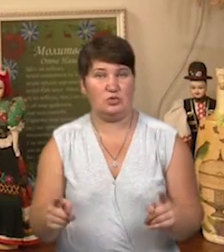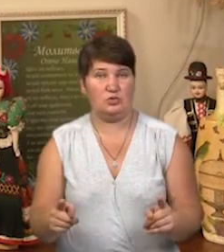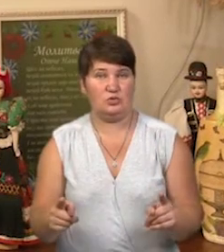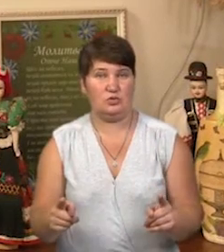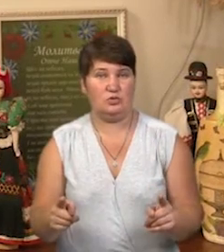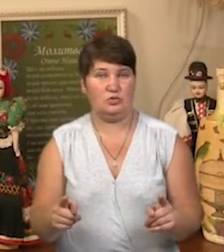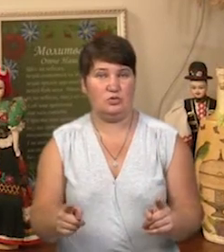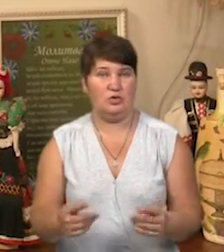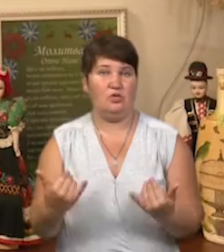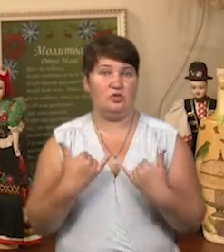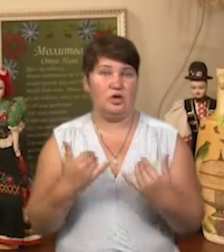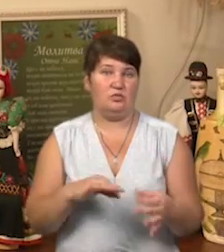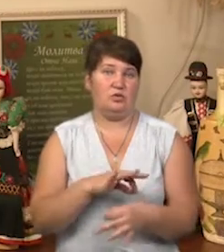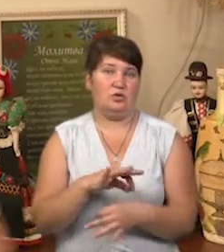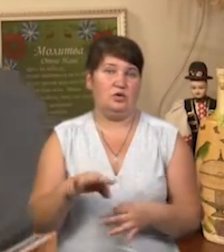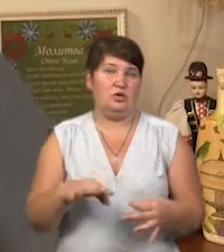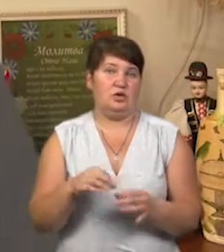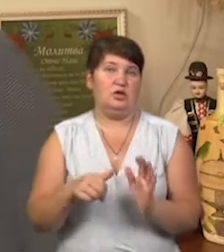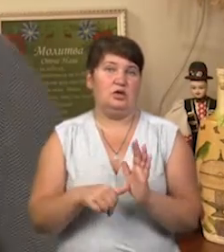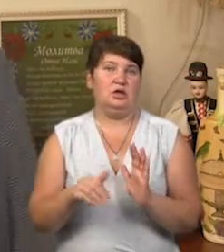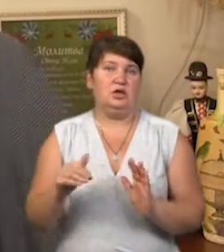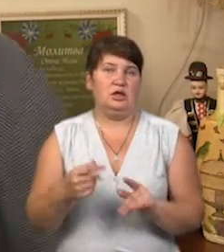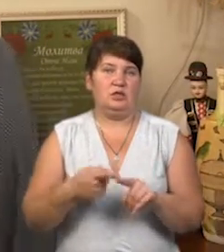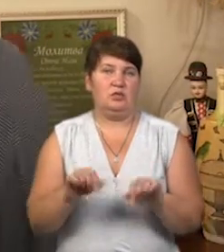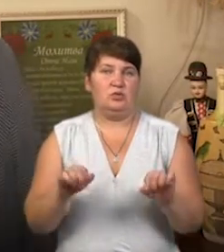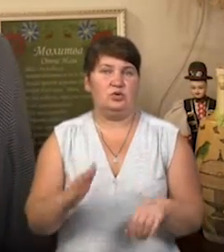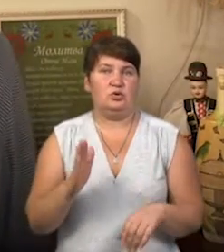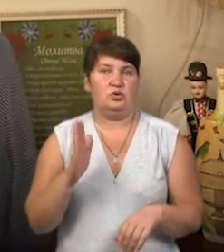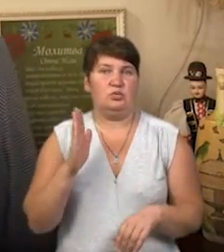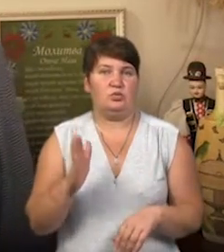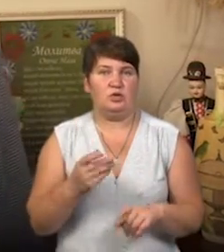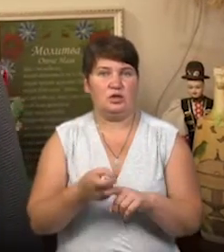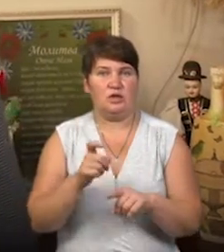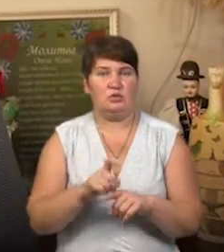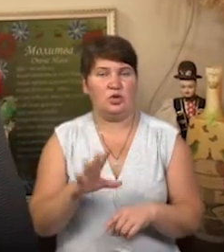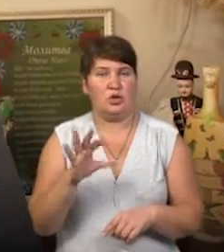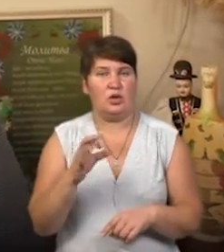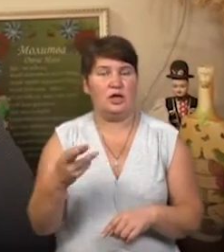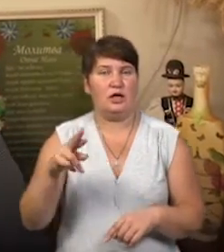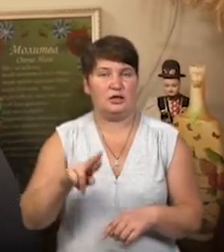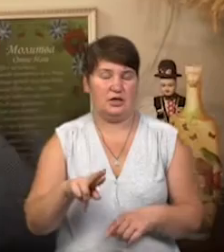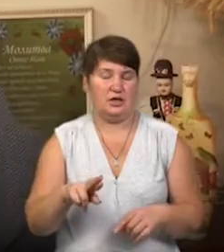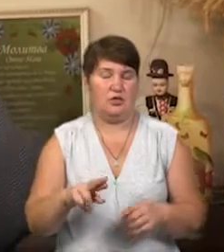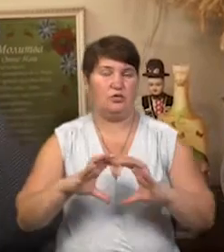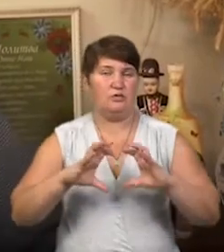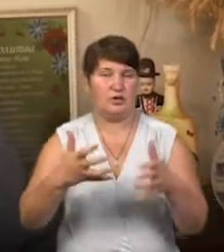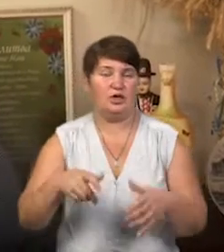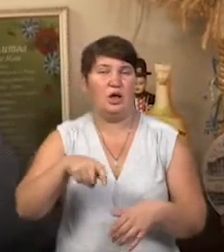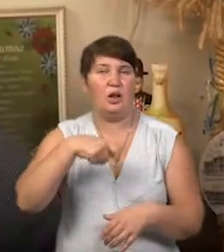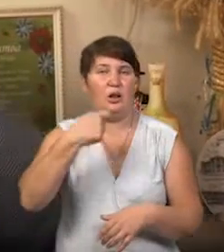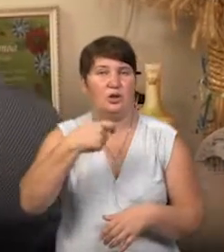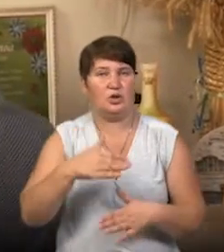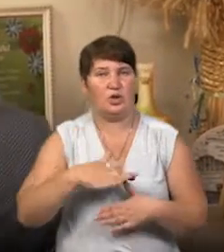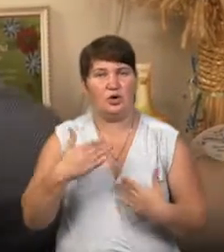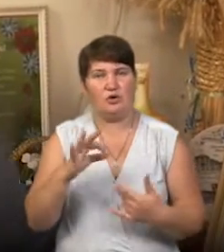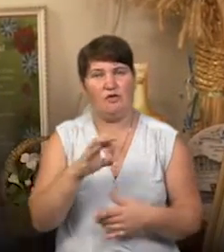нас в колекції більше 10 тисяч ложок є. Це може бути на даний момент найбільша колекція у світі. Я не хочу ще нічого офіційно